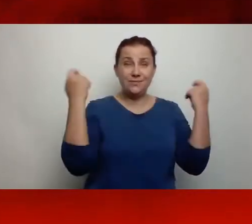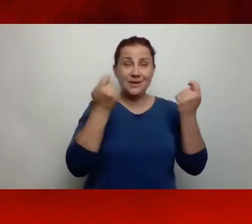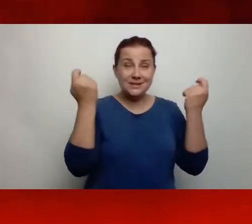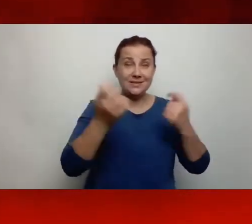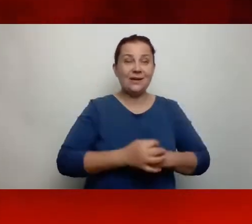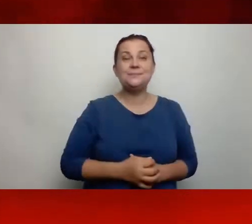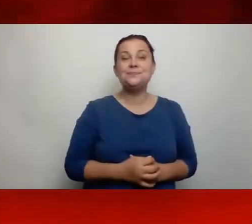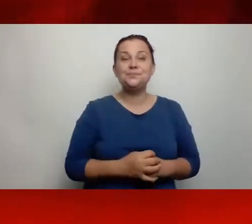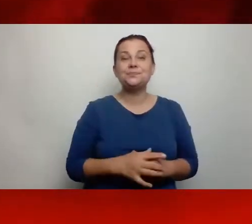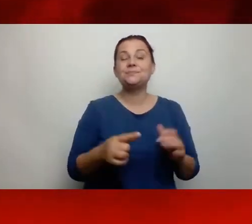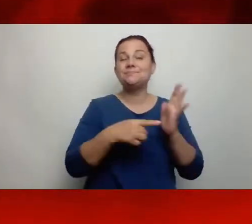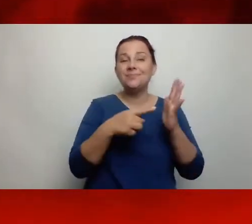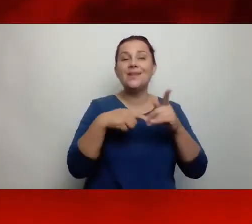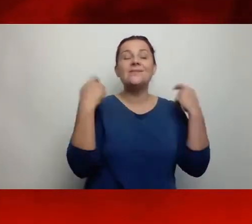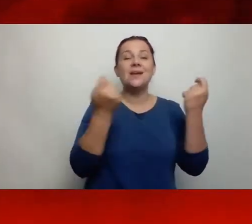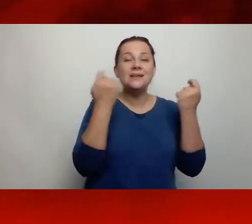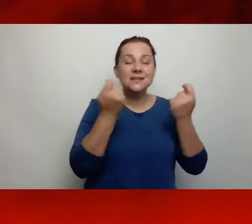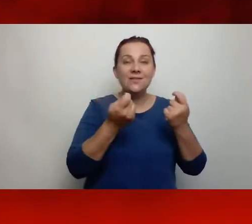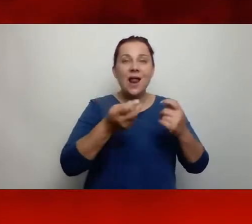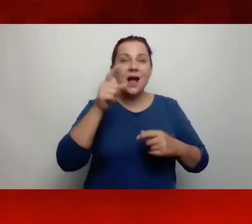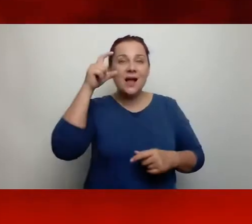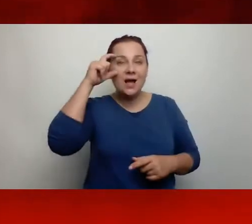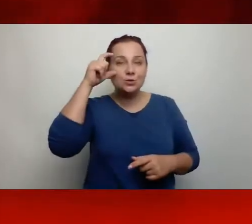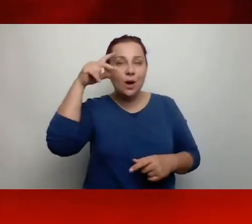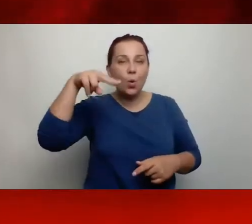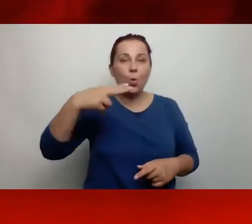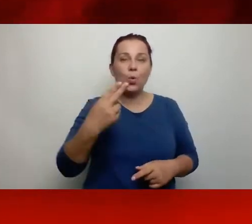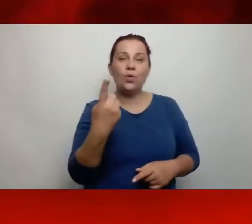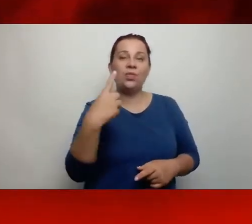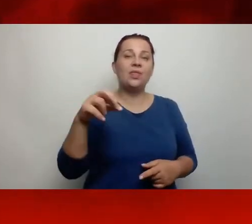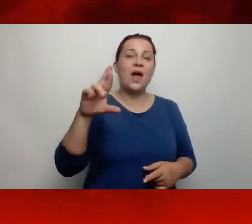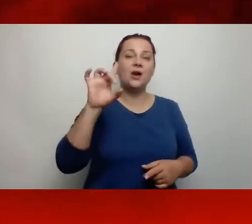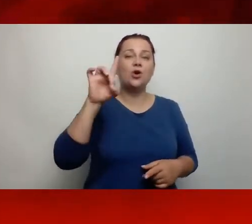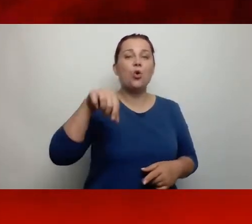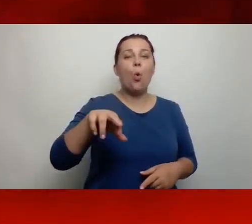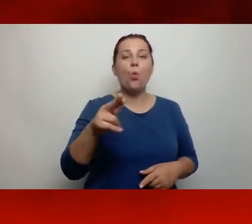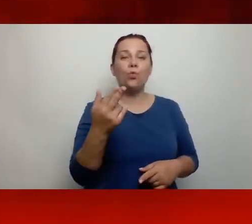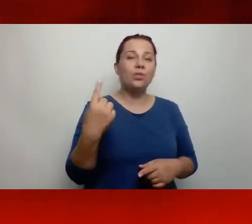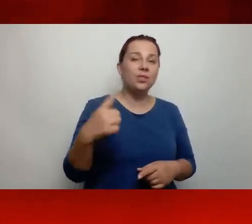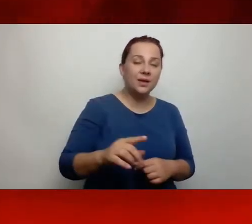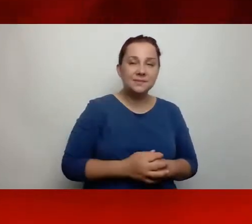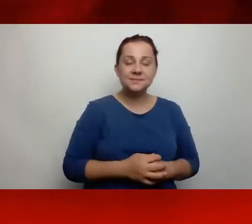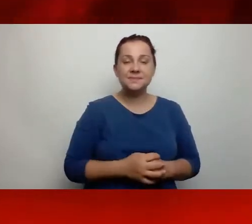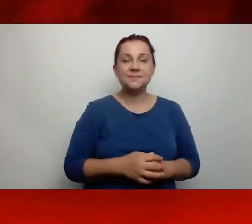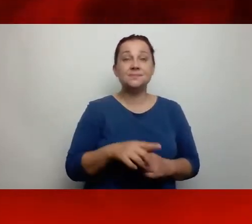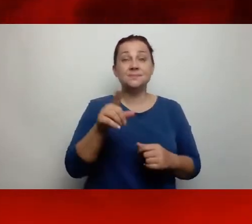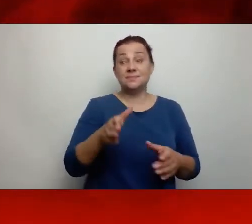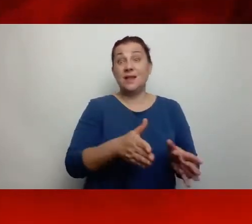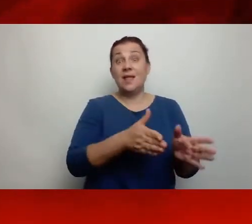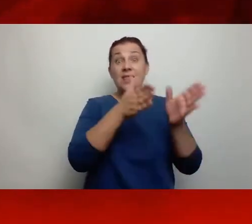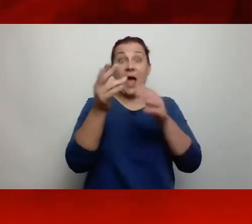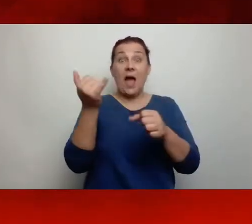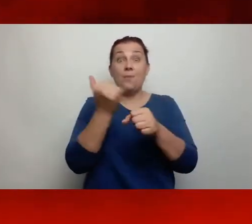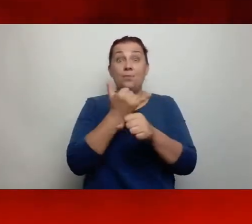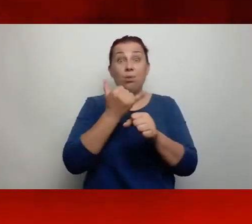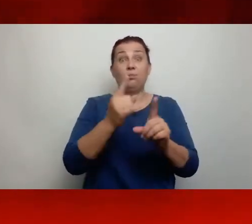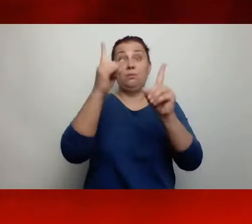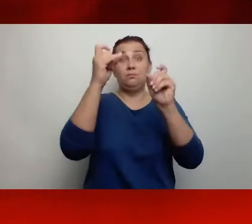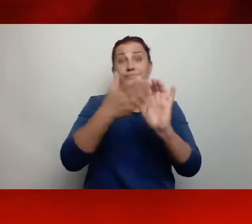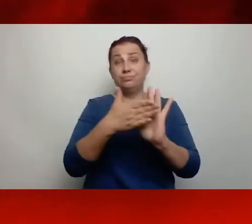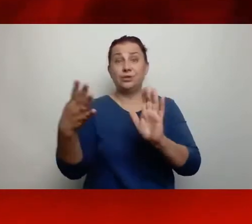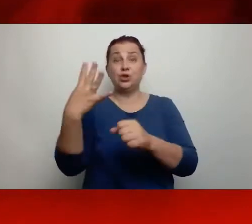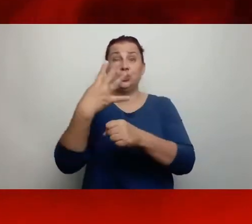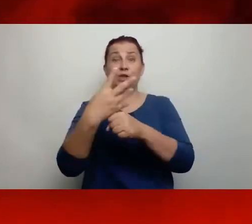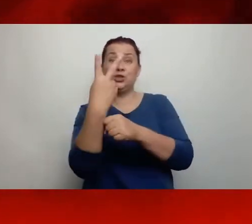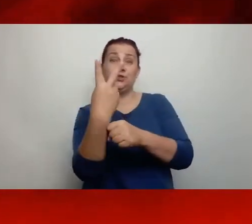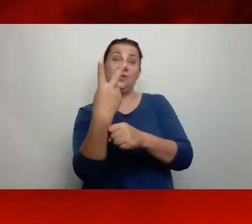Kaczmarski Underground. Kaczmarski Underground oczywiście. Ten będzie trwał od kolejnego piątku przez tradycyjne 42 godziny,